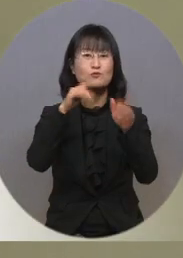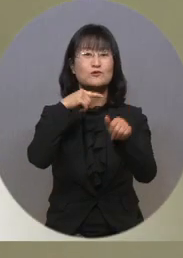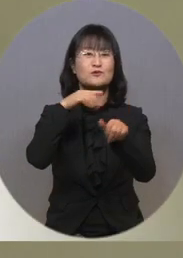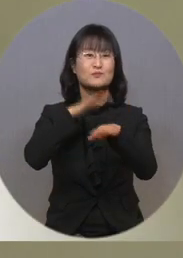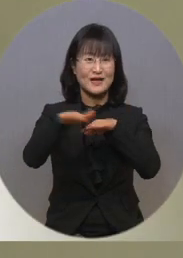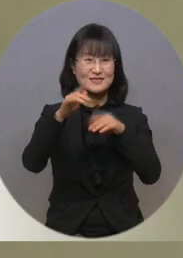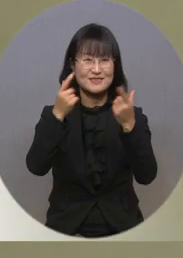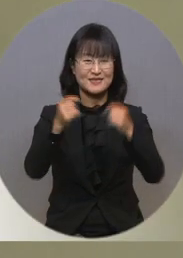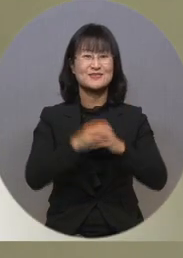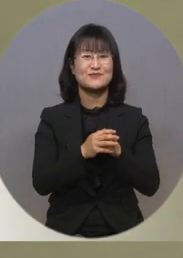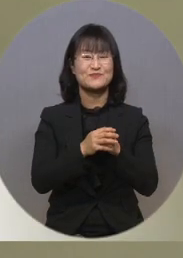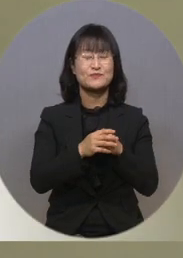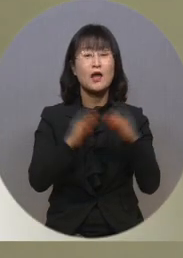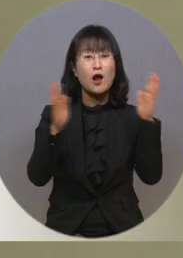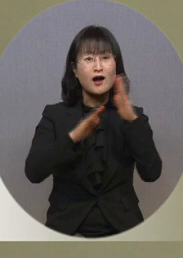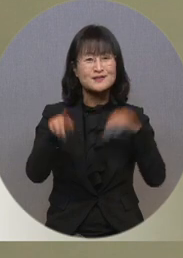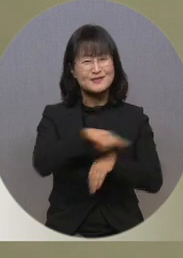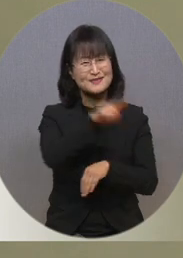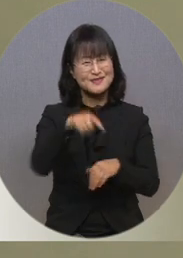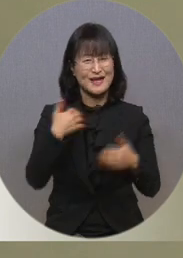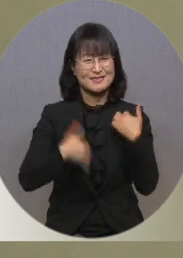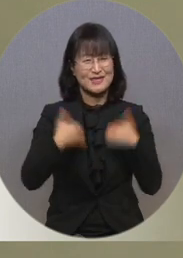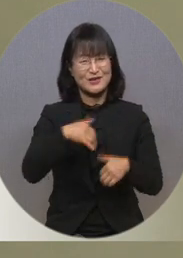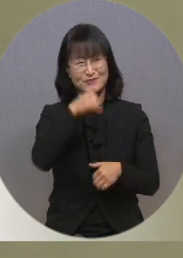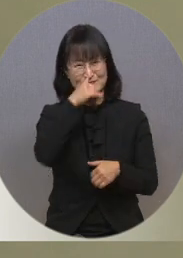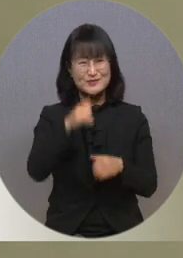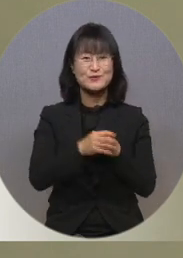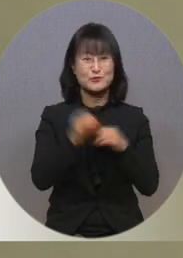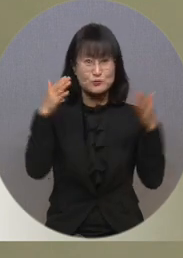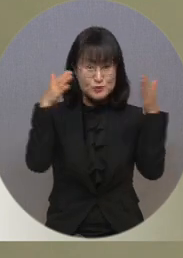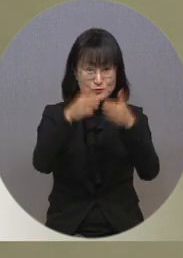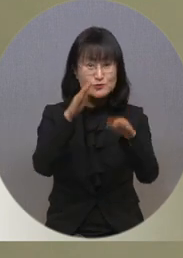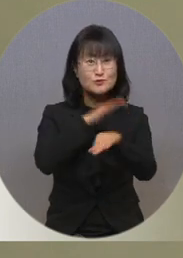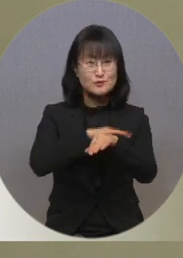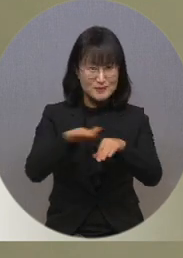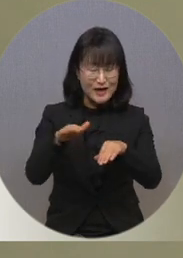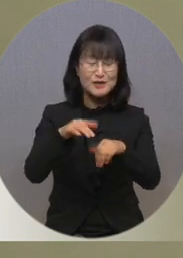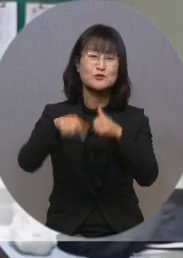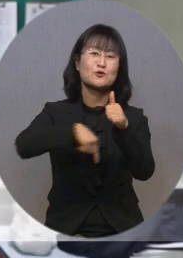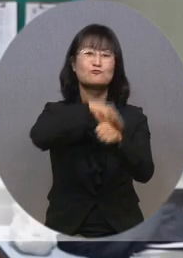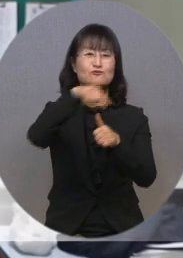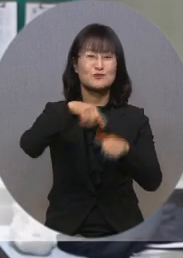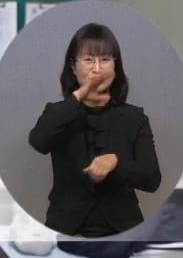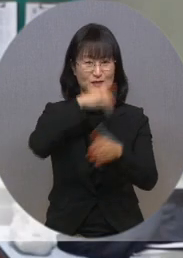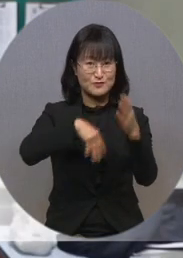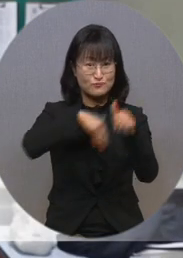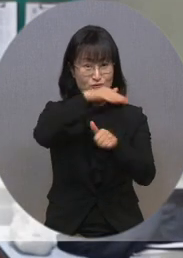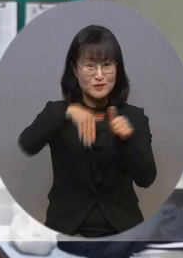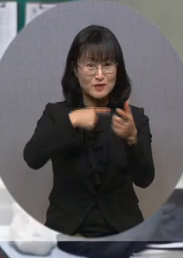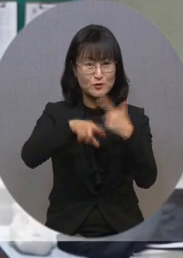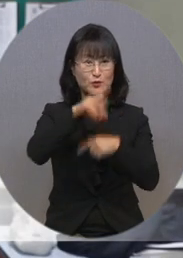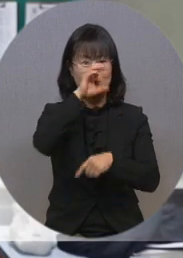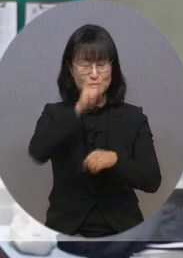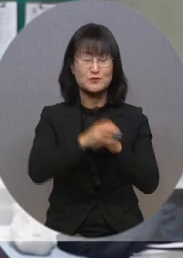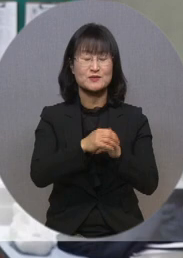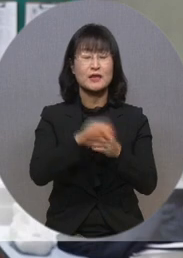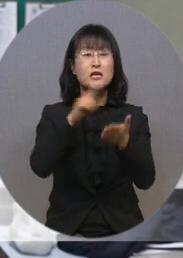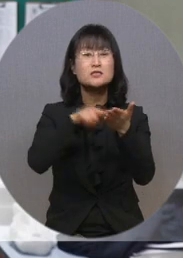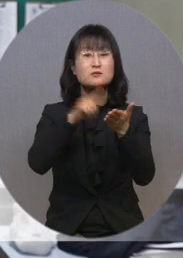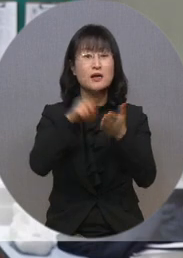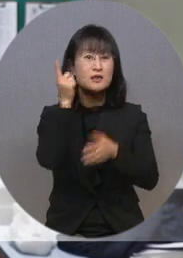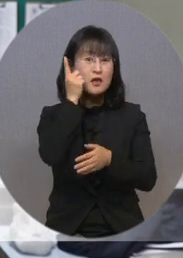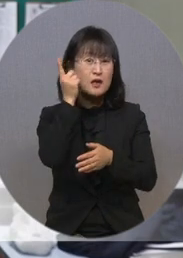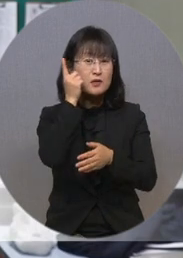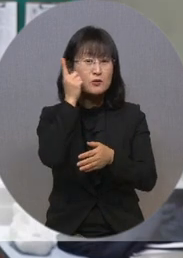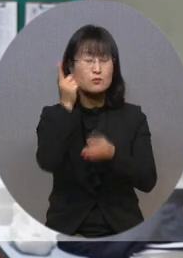다 재밌어하고 또 다 집중하니까 더 수업 분위기도 좋아지는 것 같아요. 스마트 기기를 사용을 하면은 더 집중을